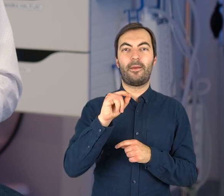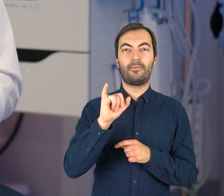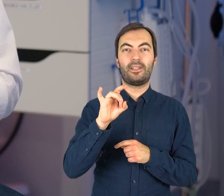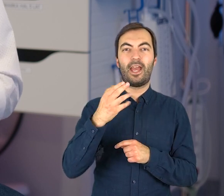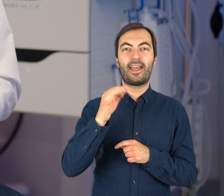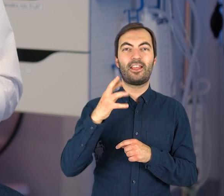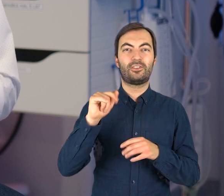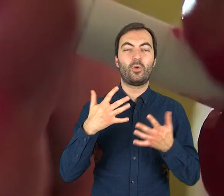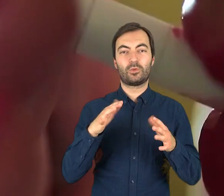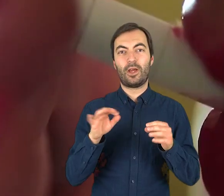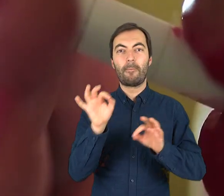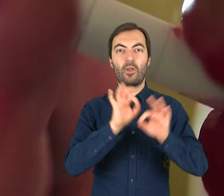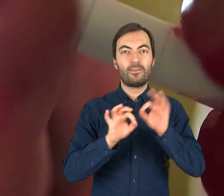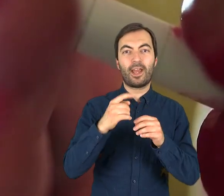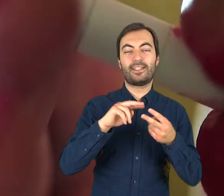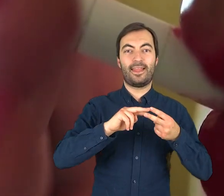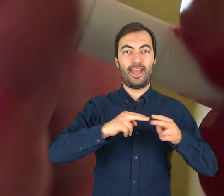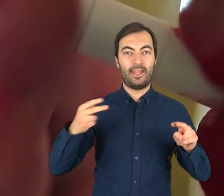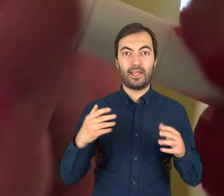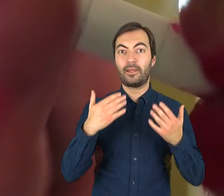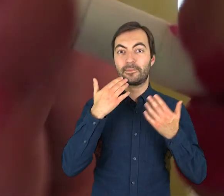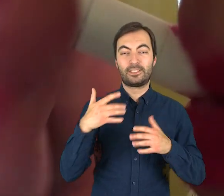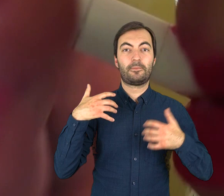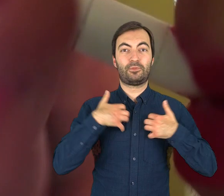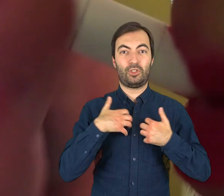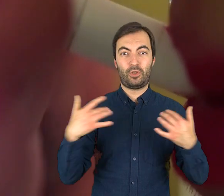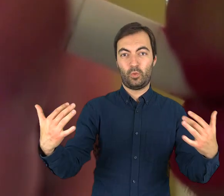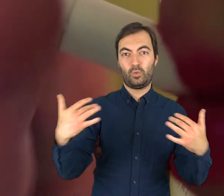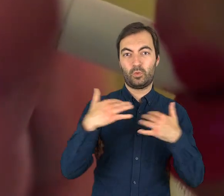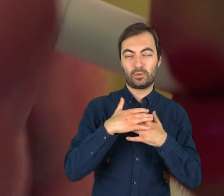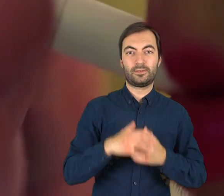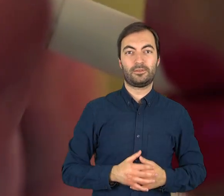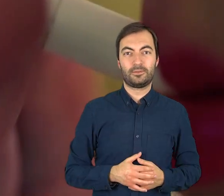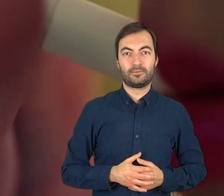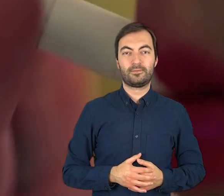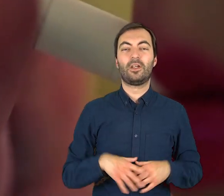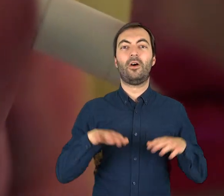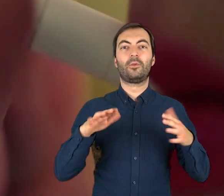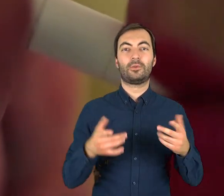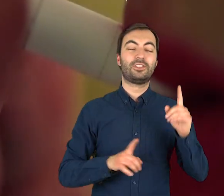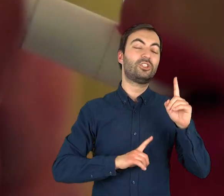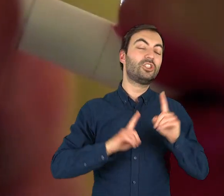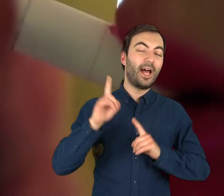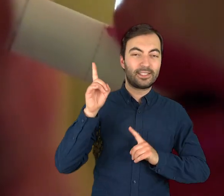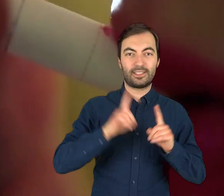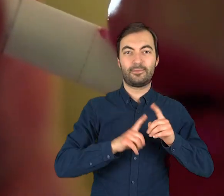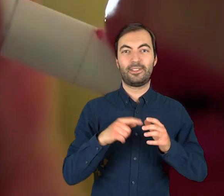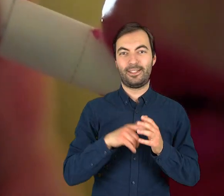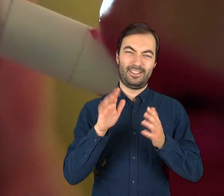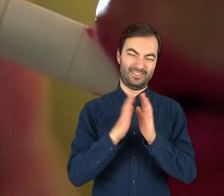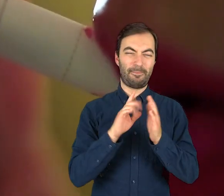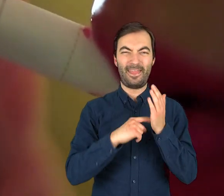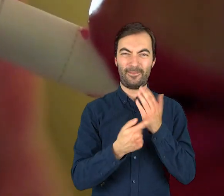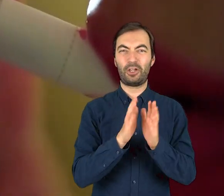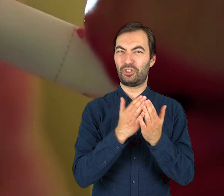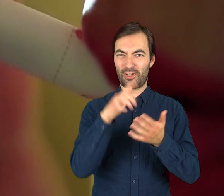w którym komórka żyje. Innymi słowy, czasami zdarza się, że tekst napisanej książki jest cenzurowany albo wręcz zmieniany.